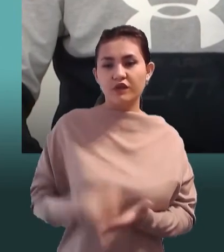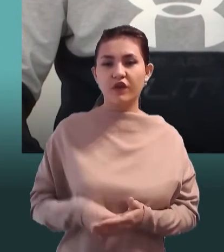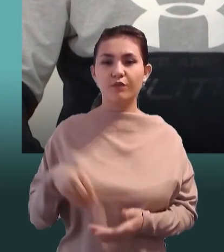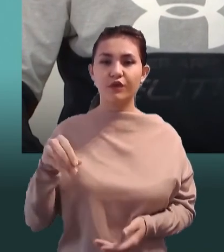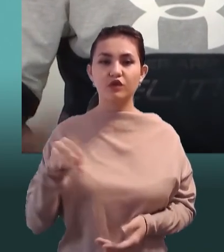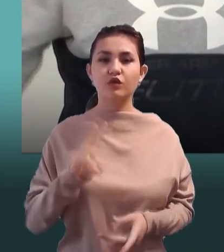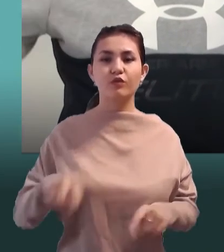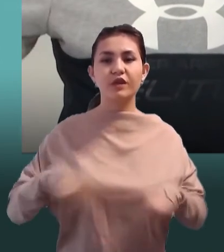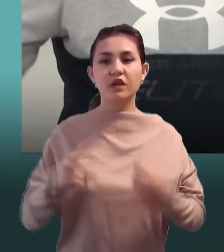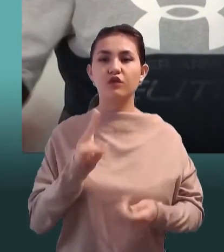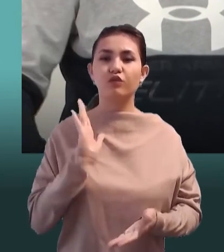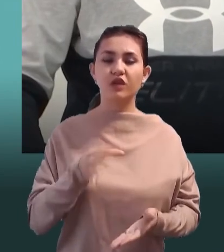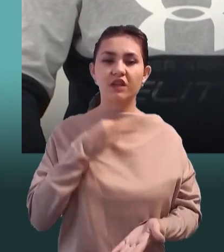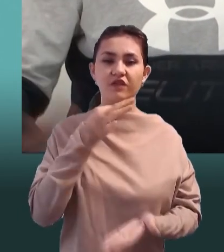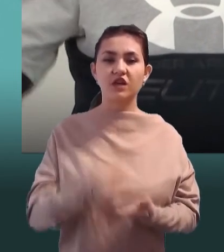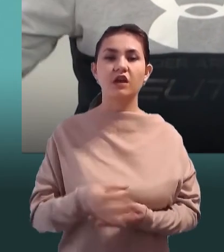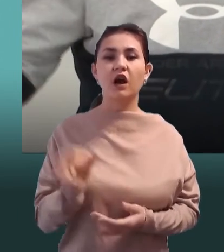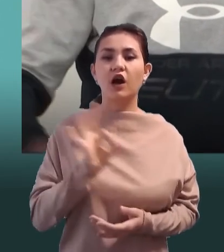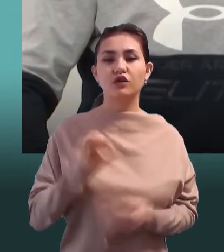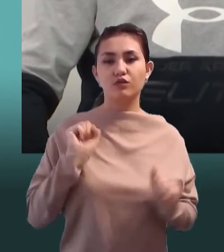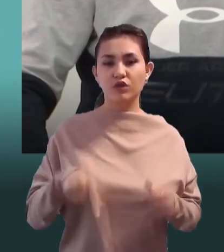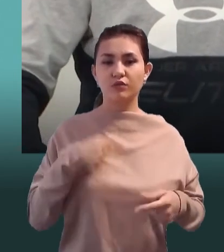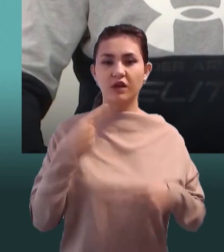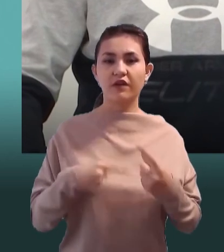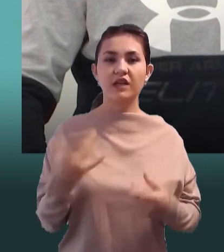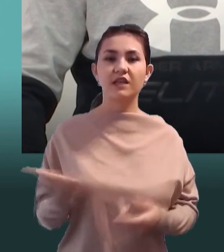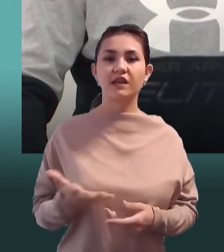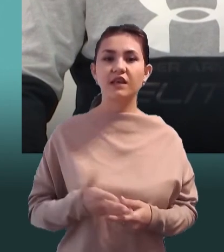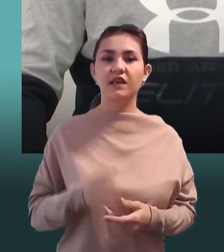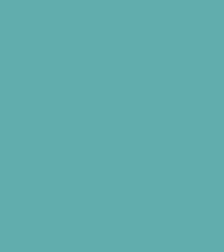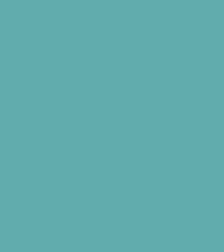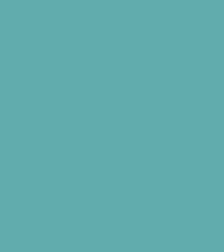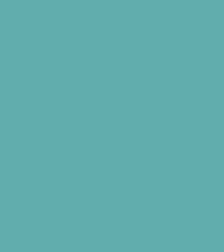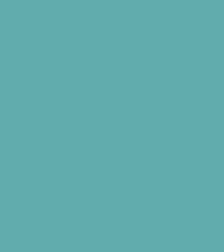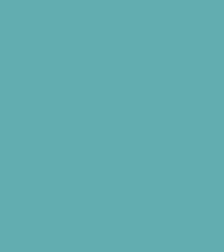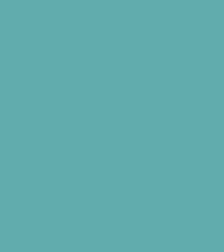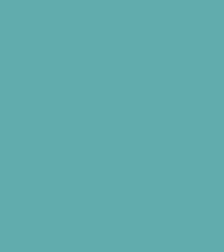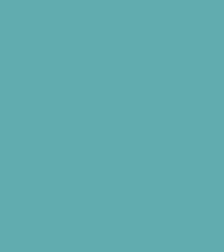передать и кто за это будет отвечать. Ну, о чем мы можем говорить, какие визии, тактики и стратегии.